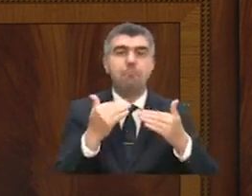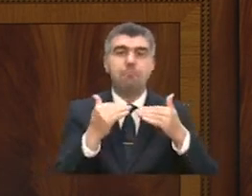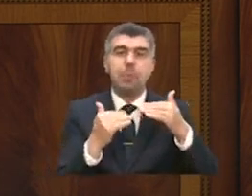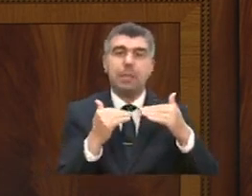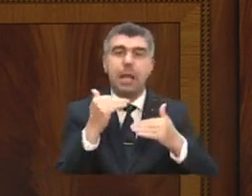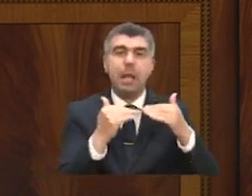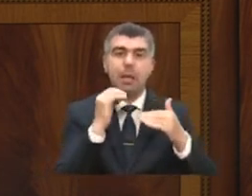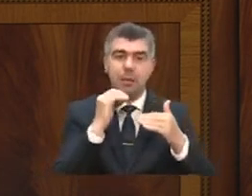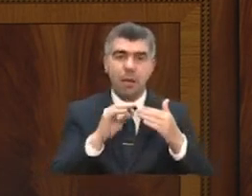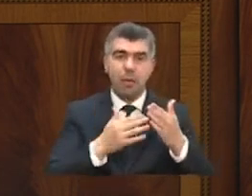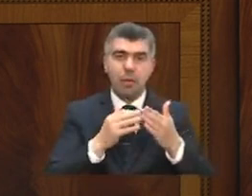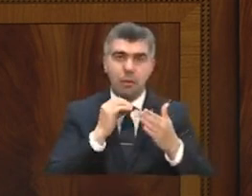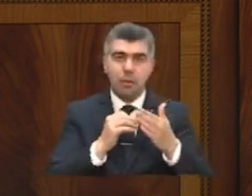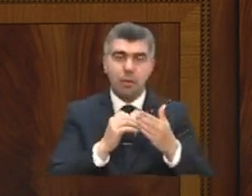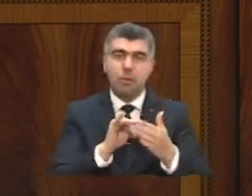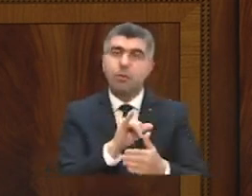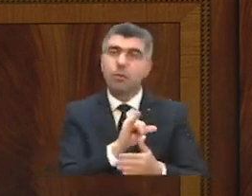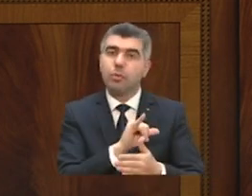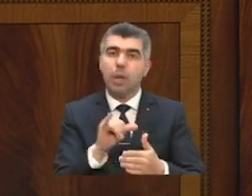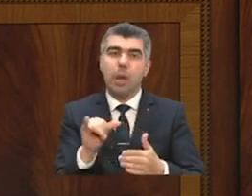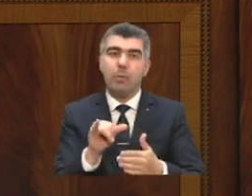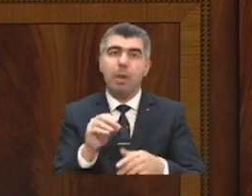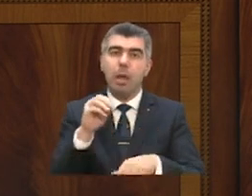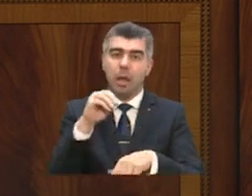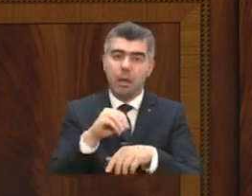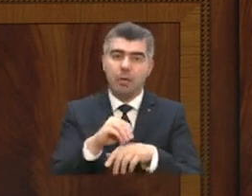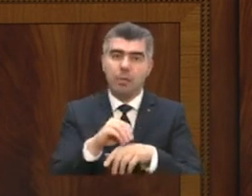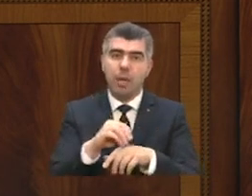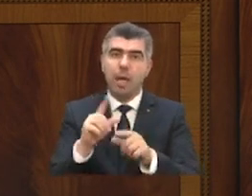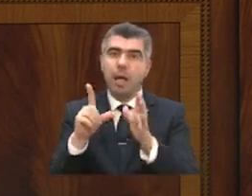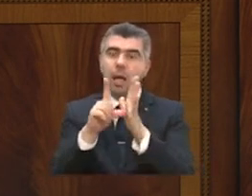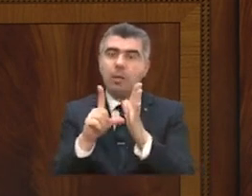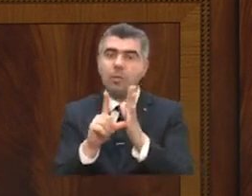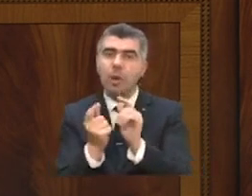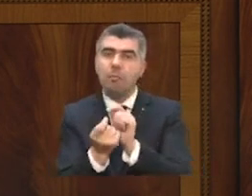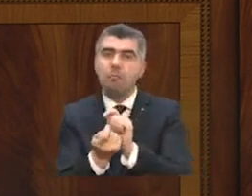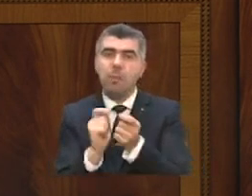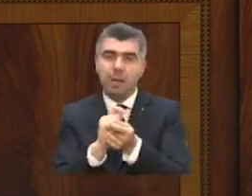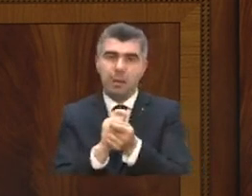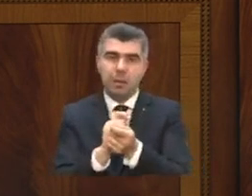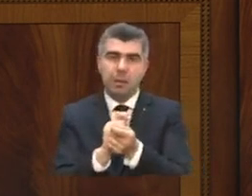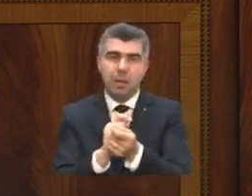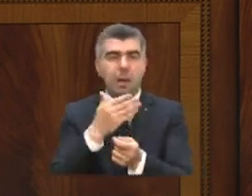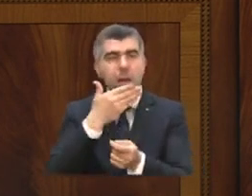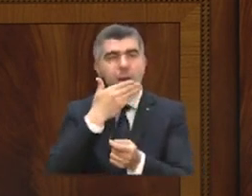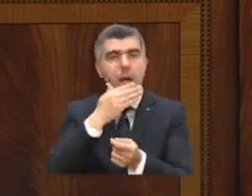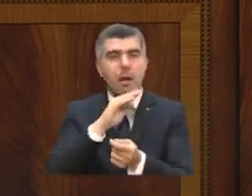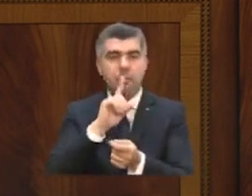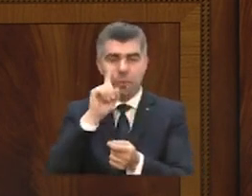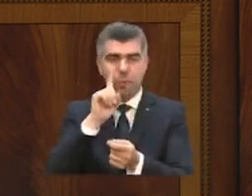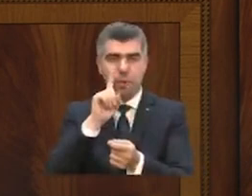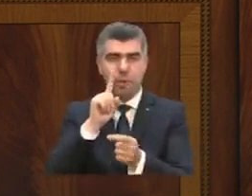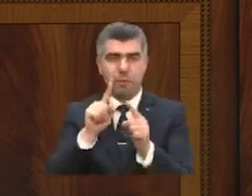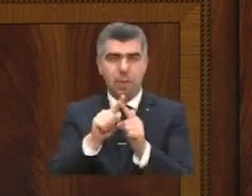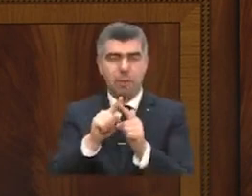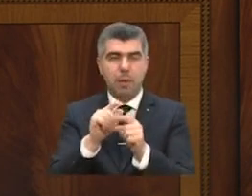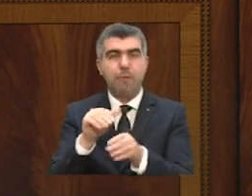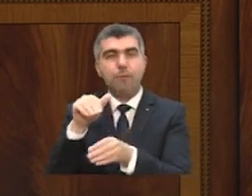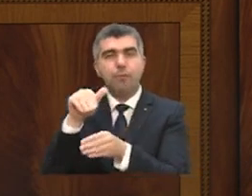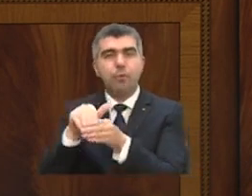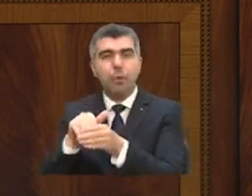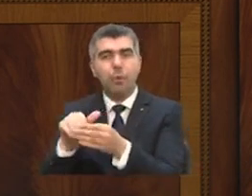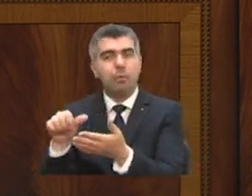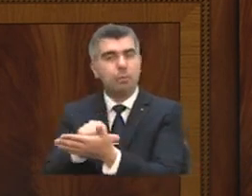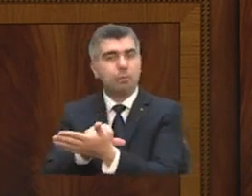العمومية ودون اللجوء إلى قانون تعديلي. فالحمد لله لم تتوقف خزينتنا عن سداد